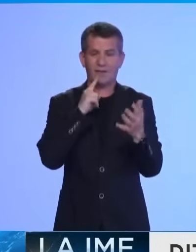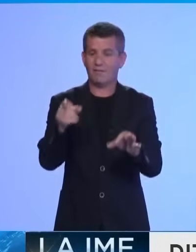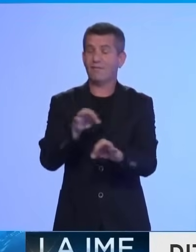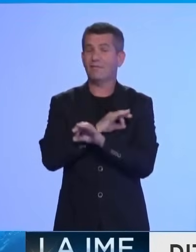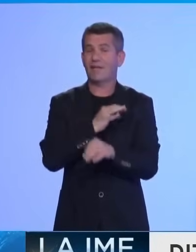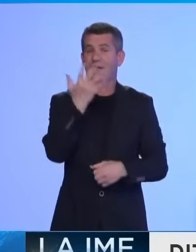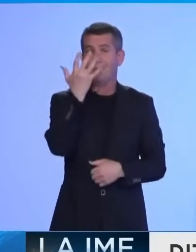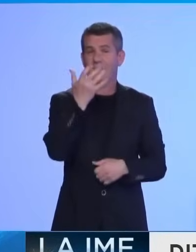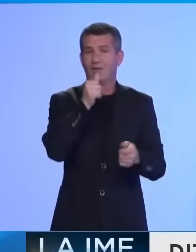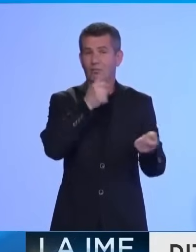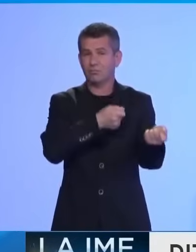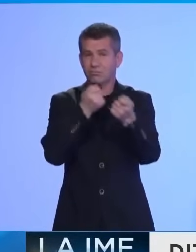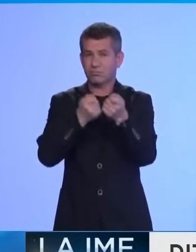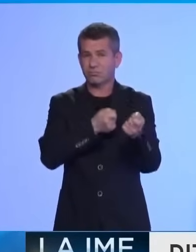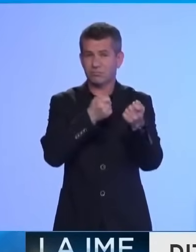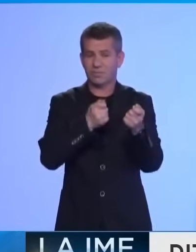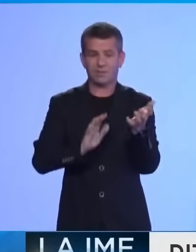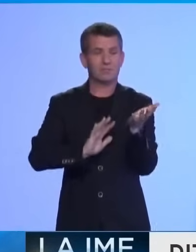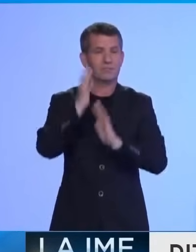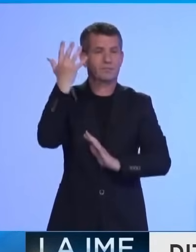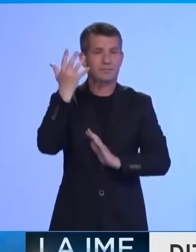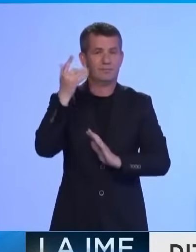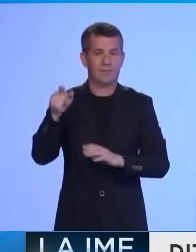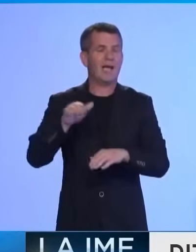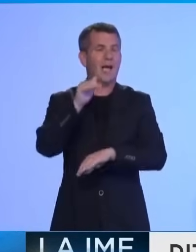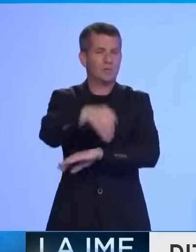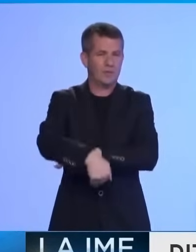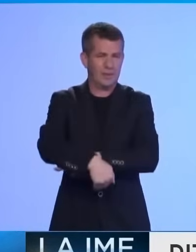5 zjarrfikësve në një zjarr në Australi.